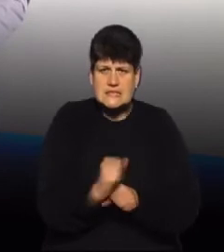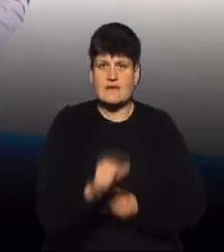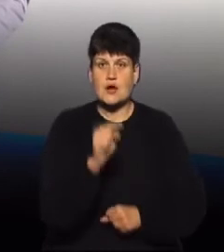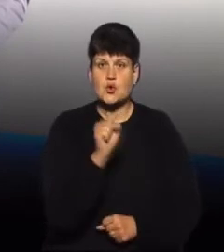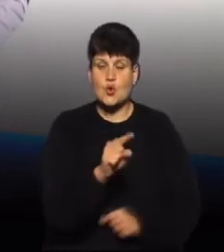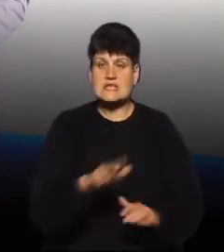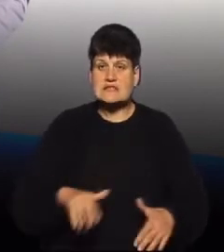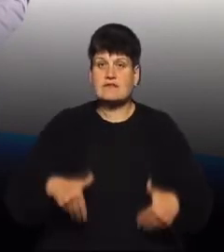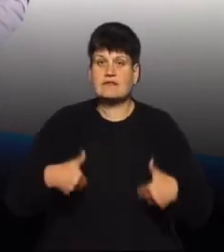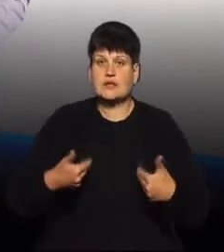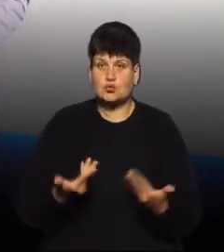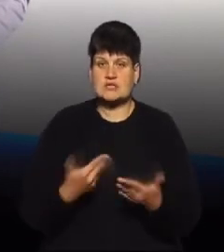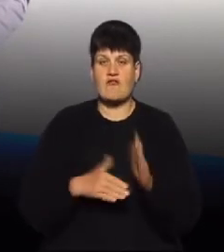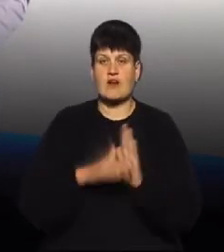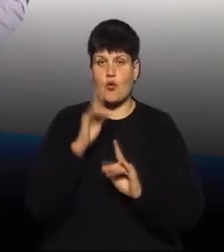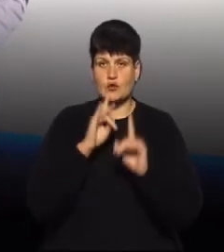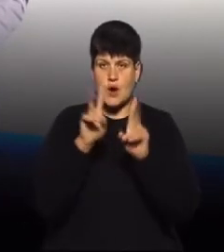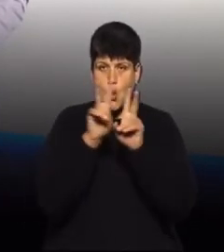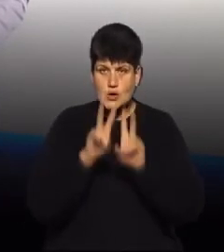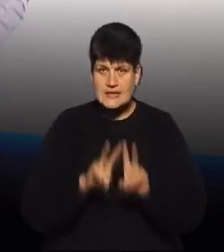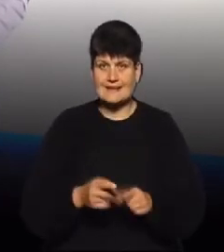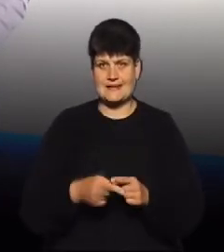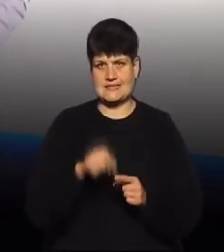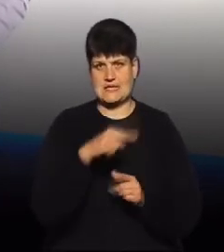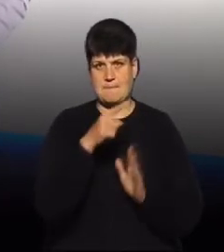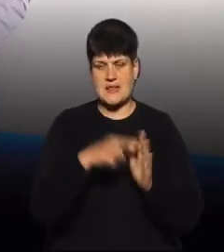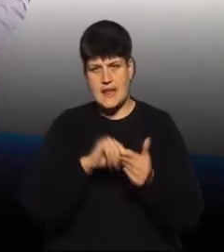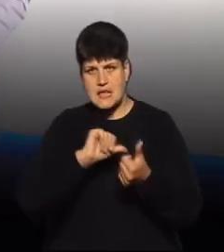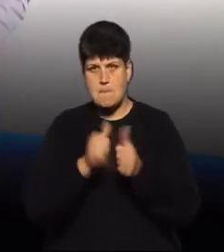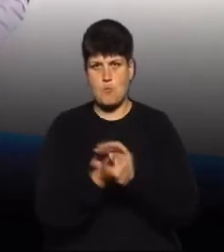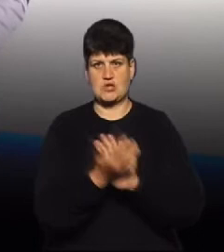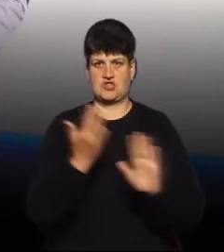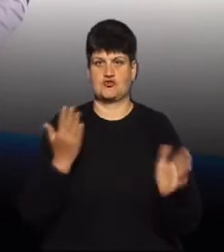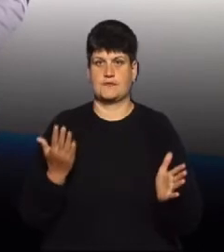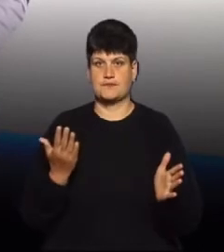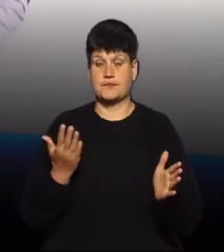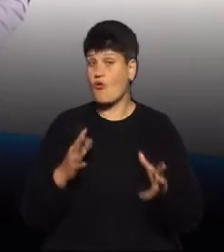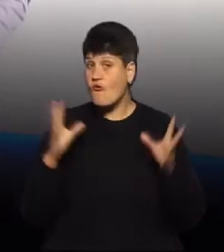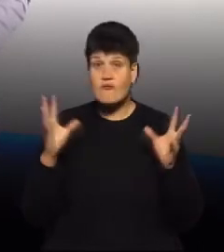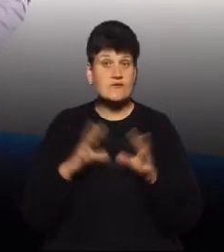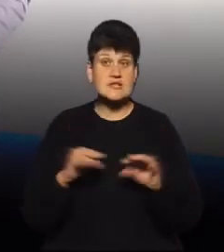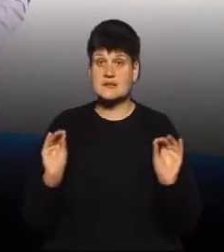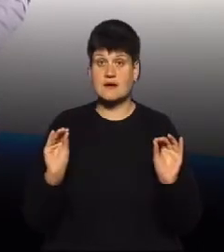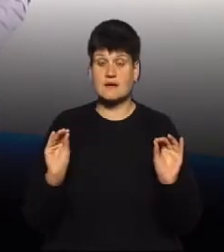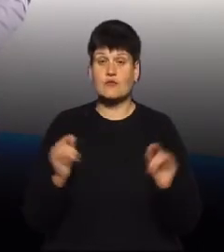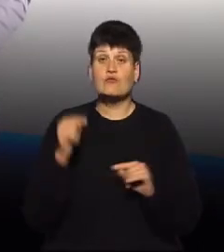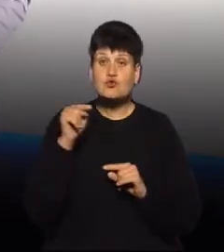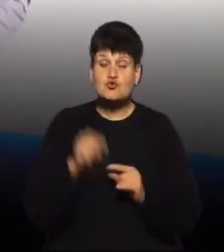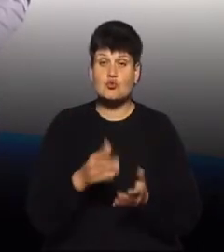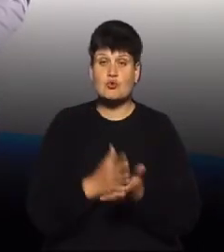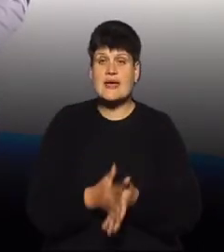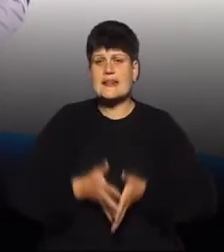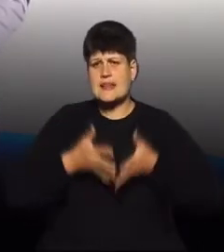Верховну Раду, розглянути оце питання позачергово. Оце і все, в цьому найбільша є наша